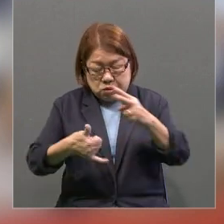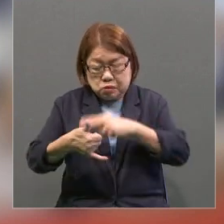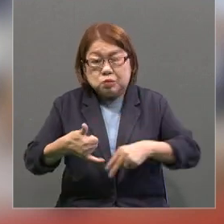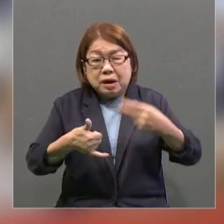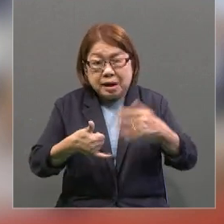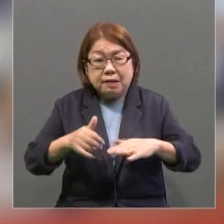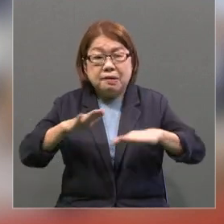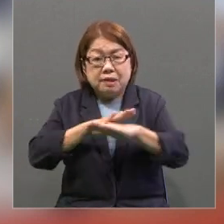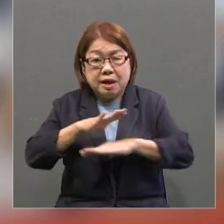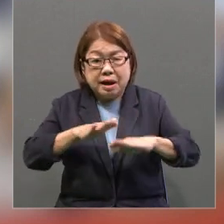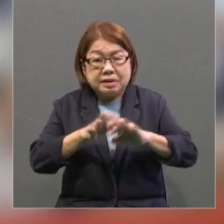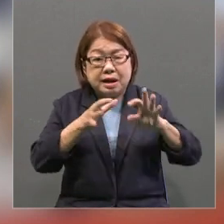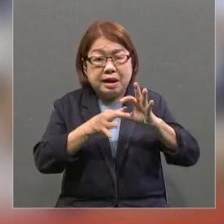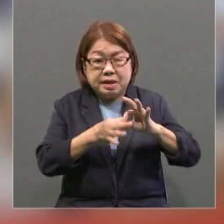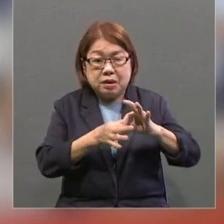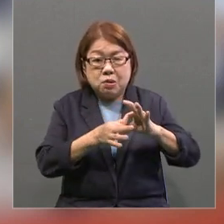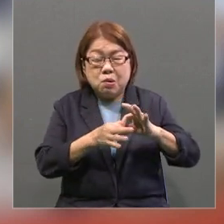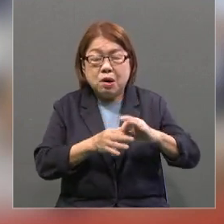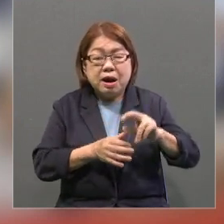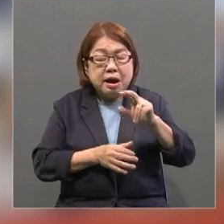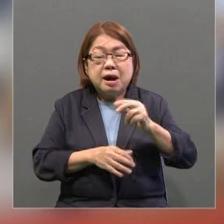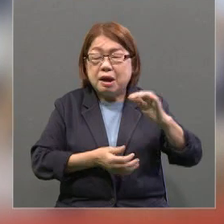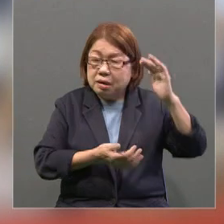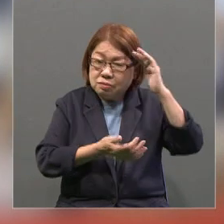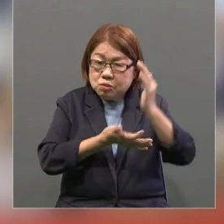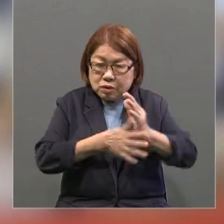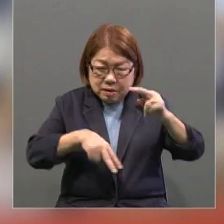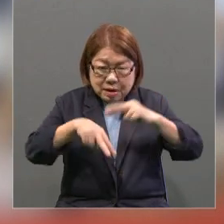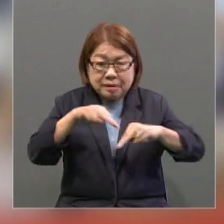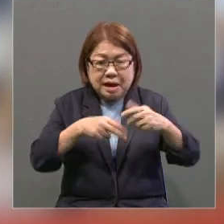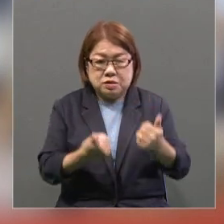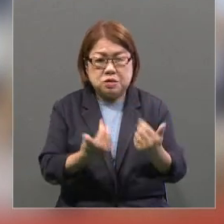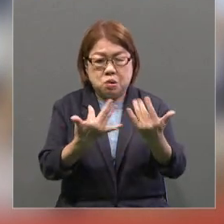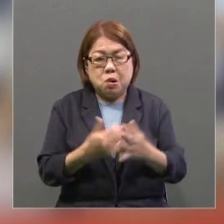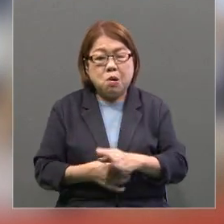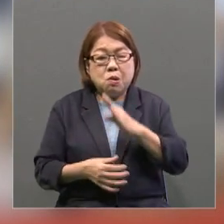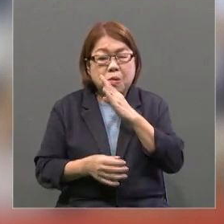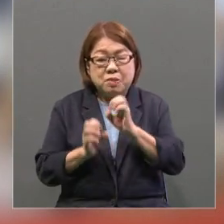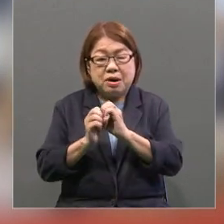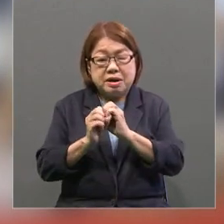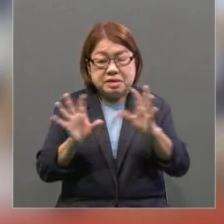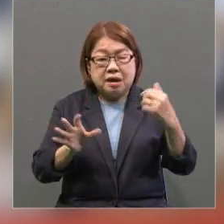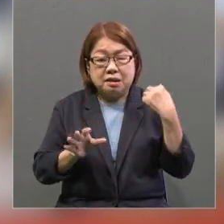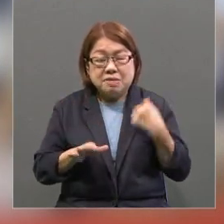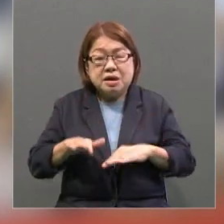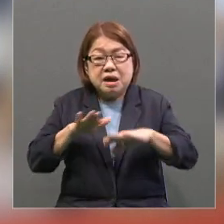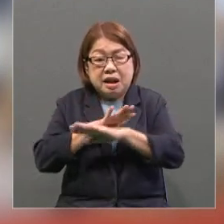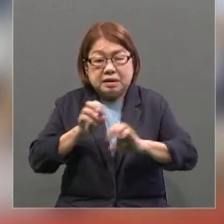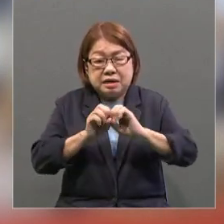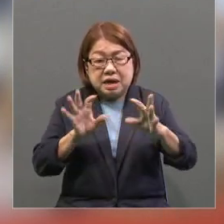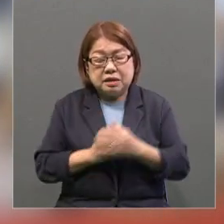ตรวจสอบหลักฐานทางนิติวิทยาศาสตร์ตำรวจบอกว่าตอนนี้รอผลตรวจอยู่นะครับเดี๋ยวถ้าผลออกมาแล้วปรากฏหลักฐานเพิ่มเติมว่า